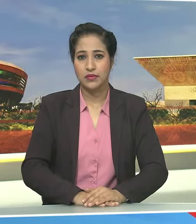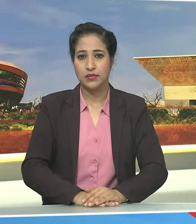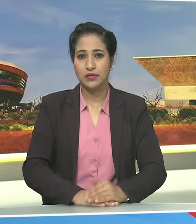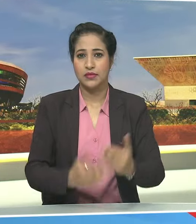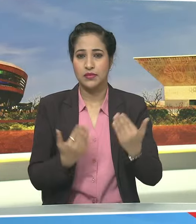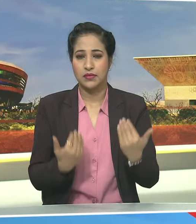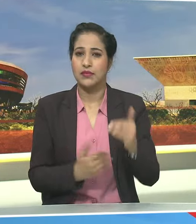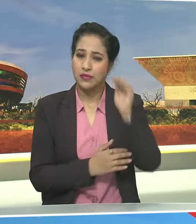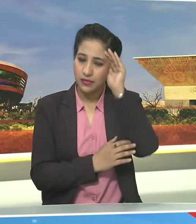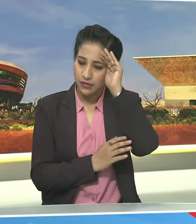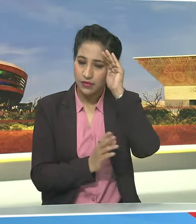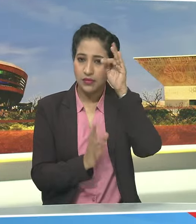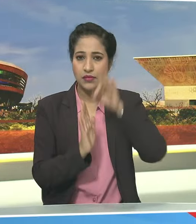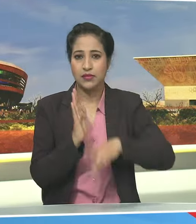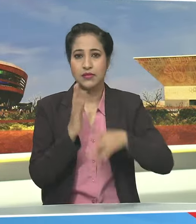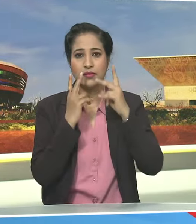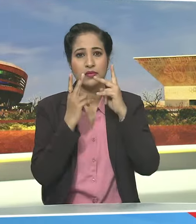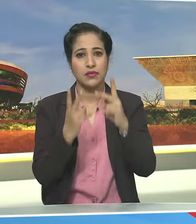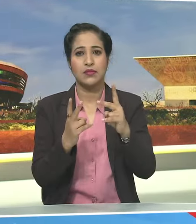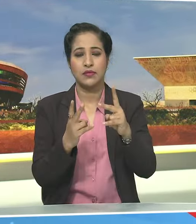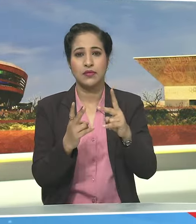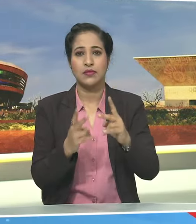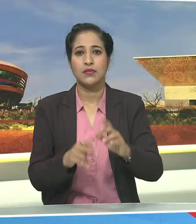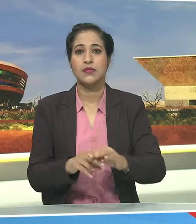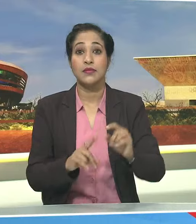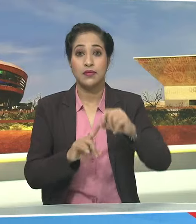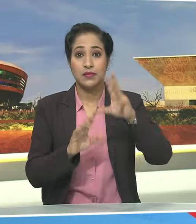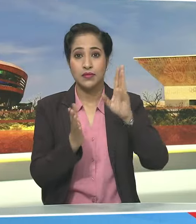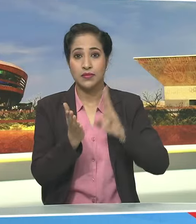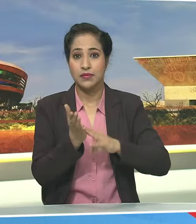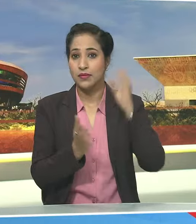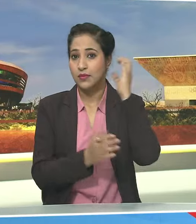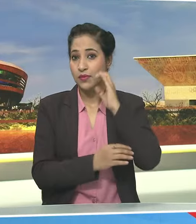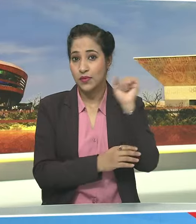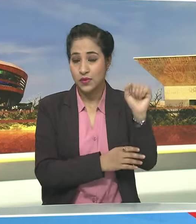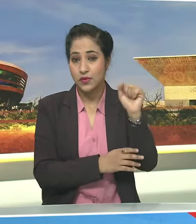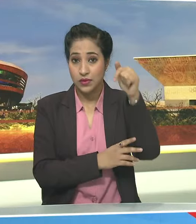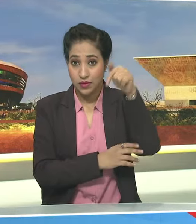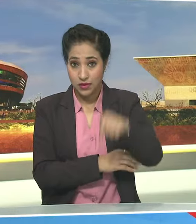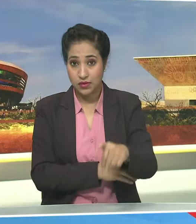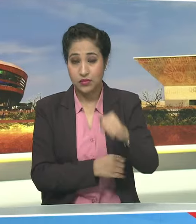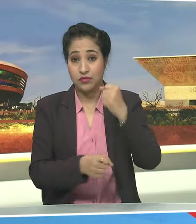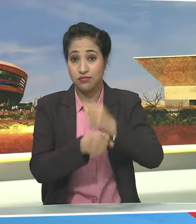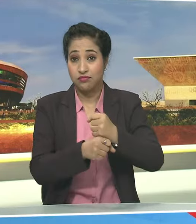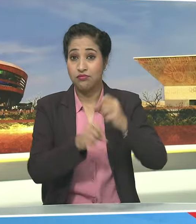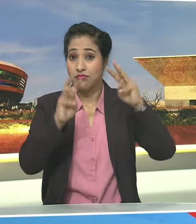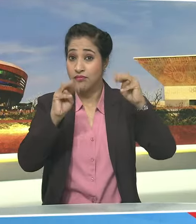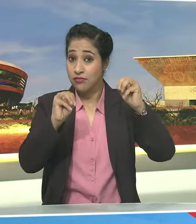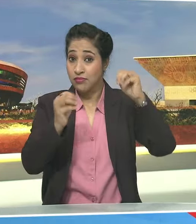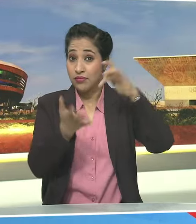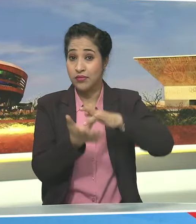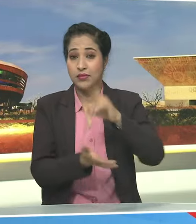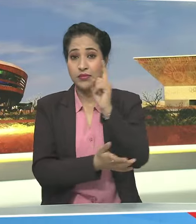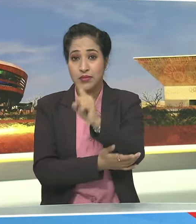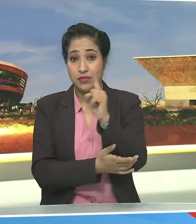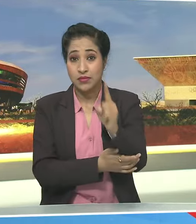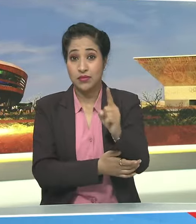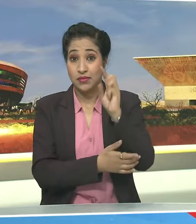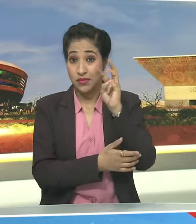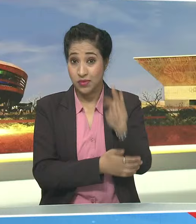और आइए अब इन खबरों को विस्तार से देखते हैं प्रधानमंत्री नरेंद्र मोदी आज गुवाहाटी में